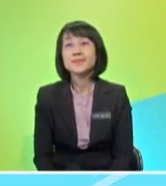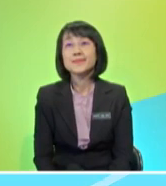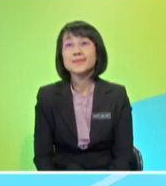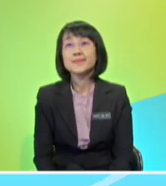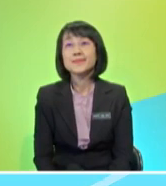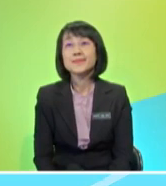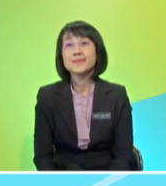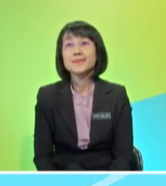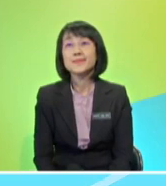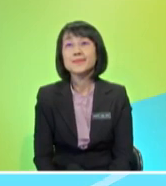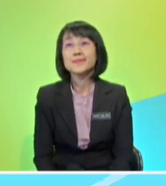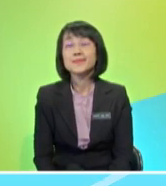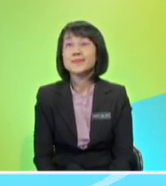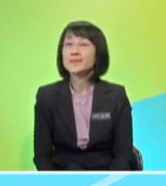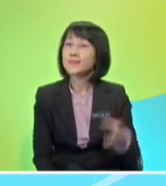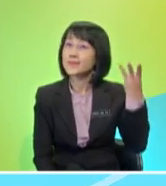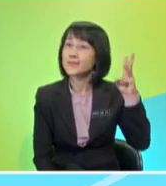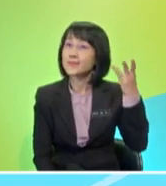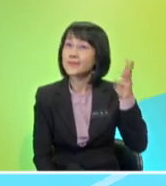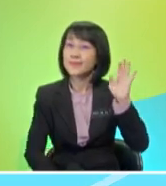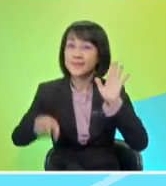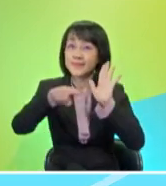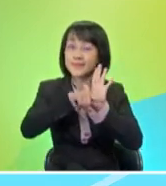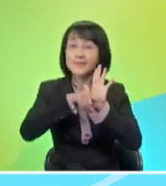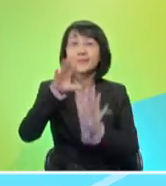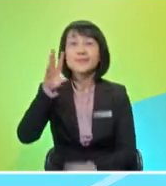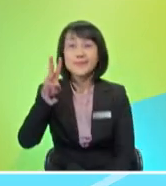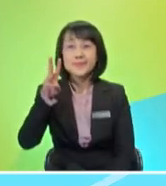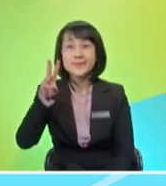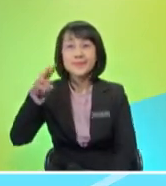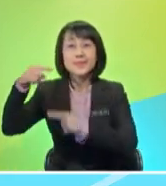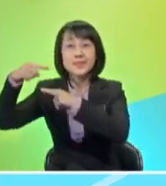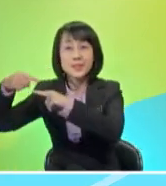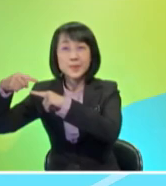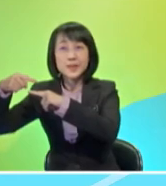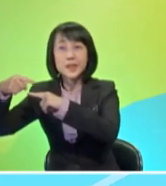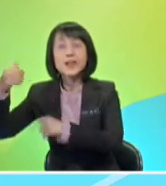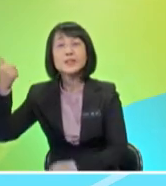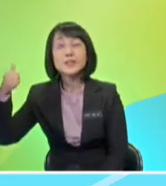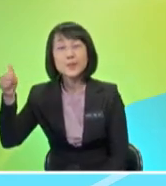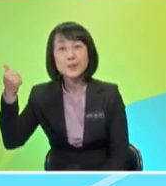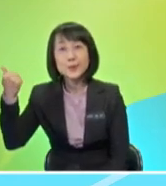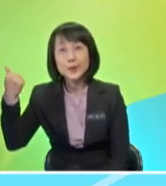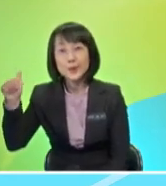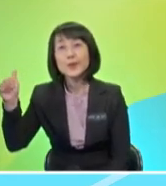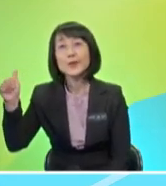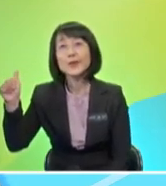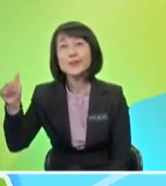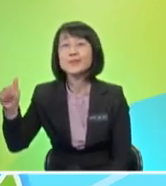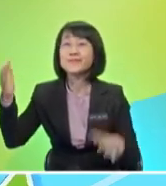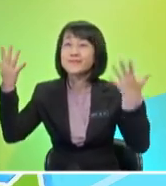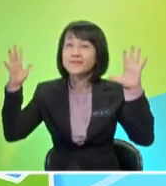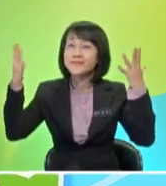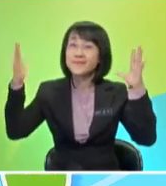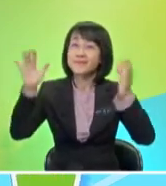Okey, sekejap ya Afiq. 16 tolak 6 sama dengan 10. 10. Okey,